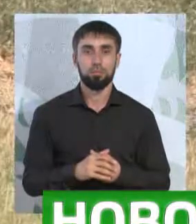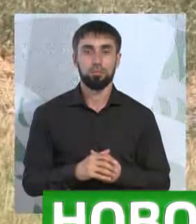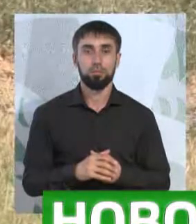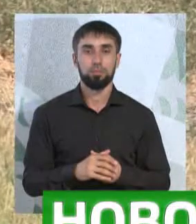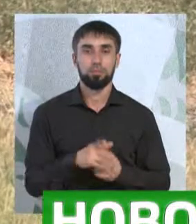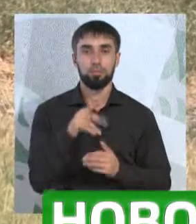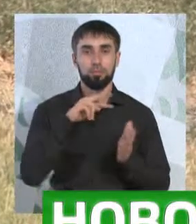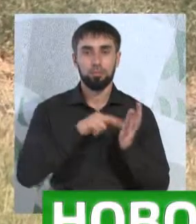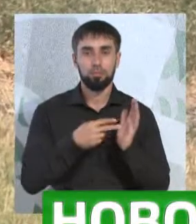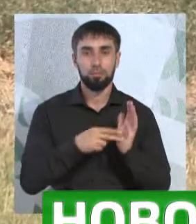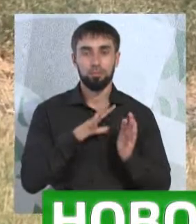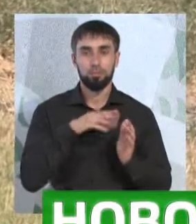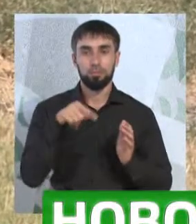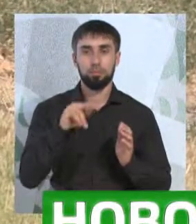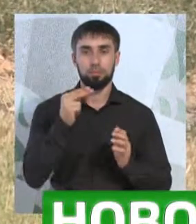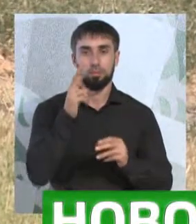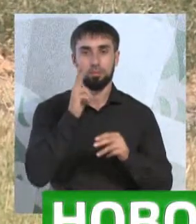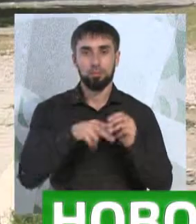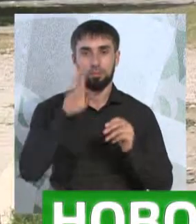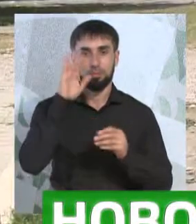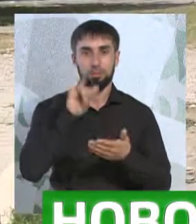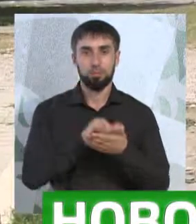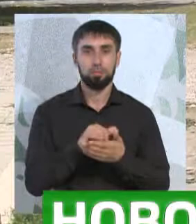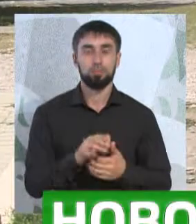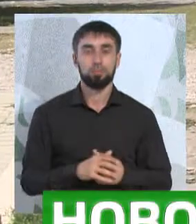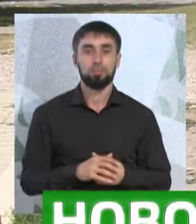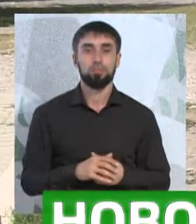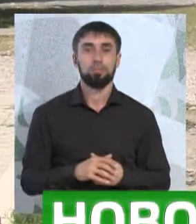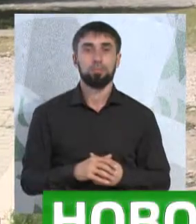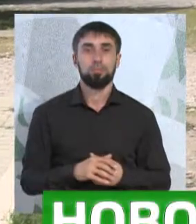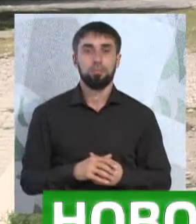это планируют сделать уже в текущий четверг. Михаил Тангиев, Мэрбек Мержуев, Новости 24.